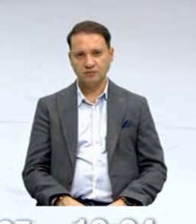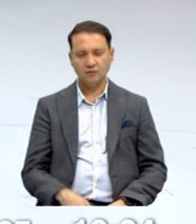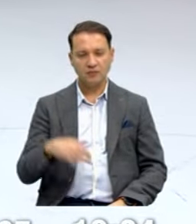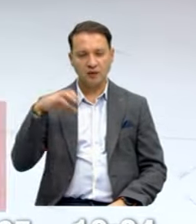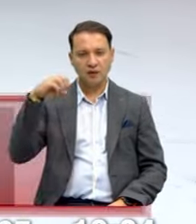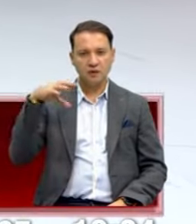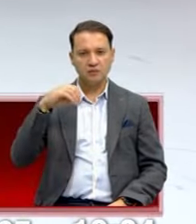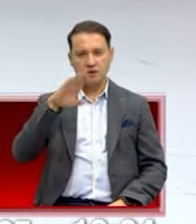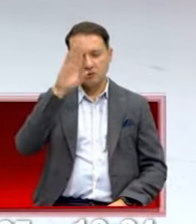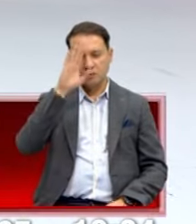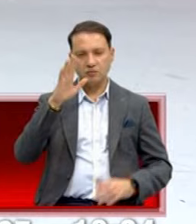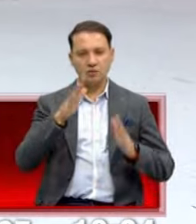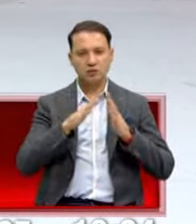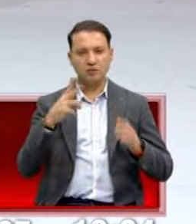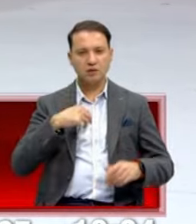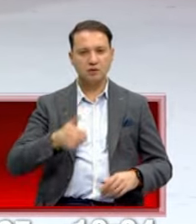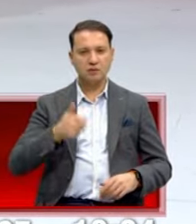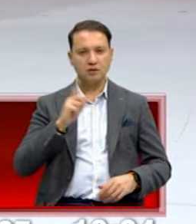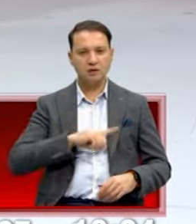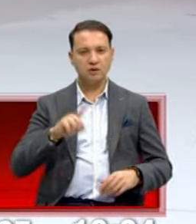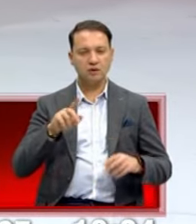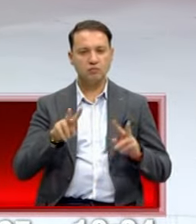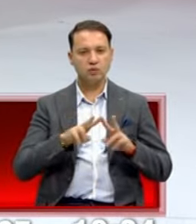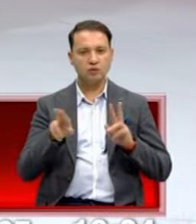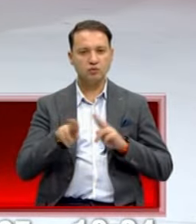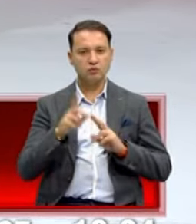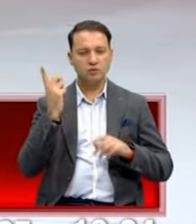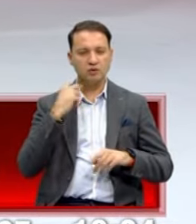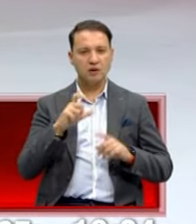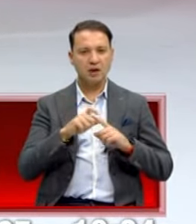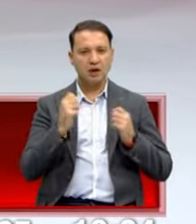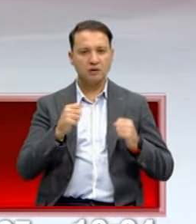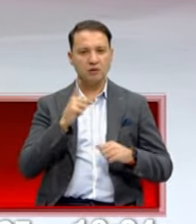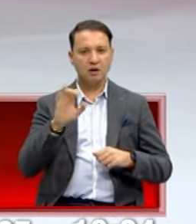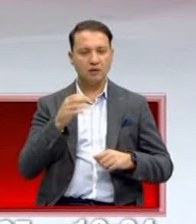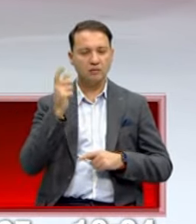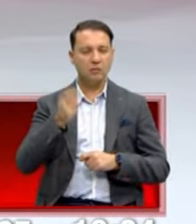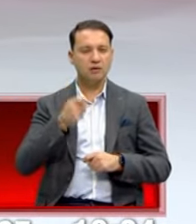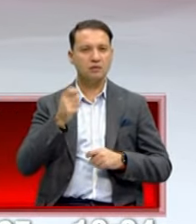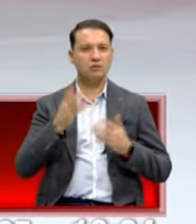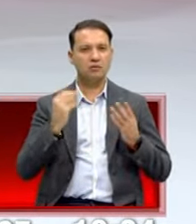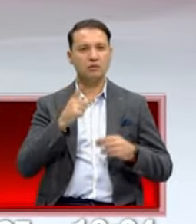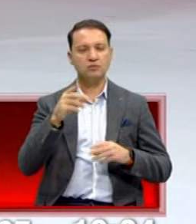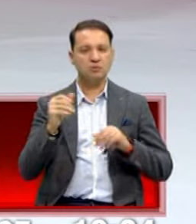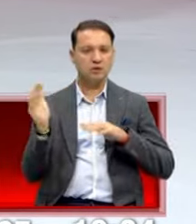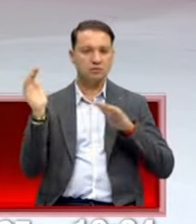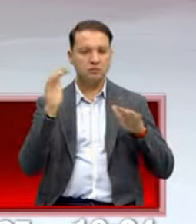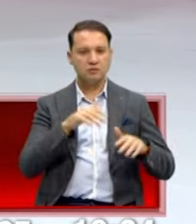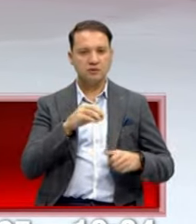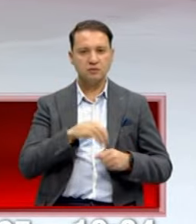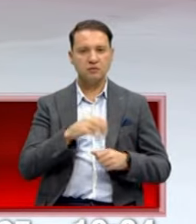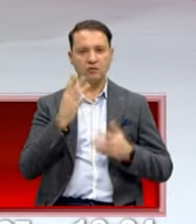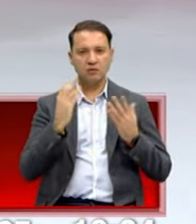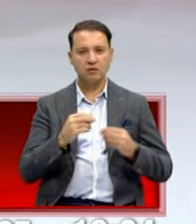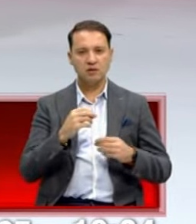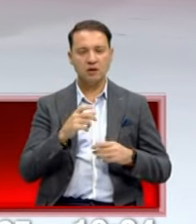AK Parti'nin İstanbul Büyükşehir Belediye Başkan Adayı Murat Kurum, dün Erzincan'daki altın madeninde meydana gelen toprak kayması ile ilgili